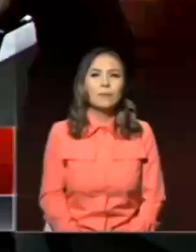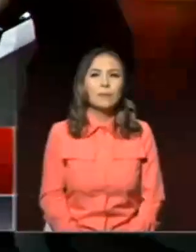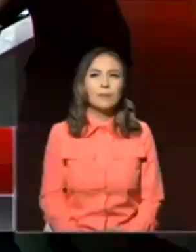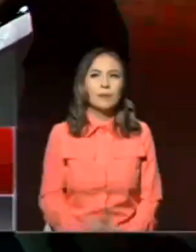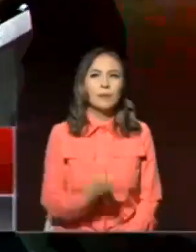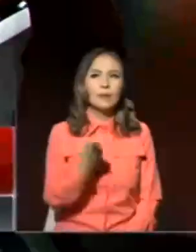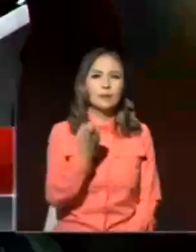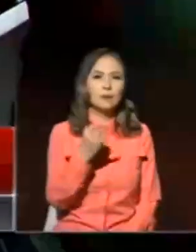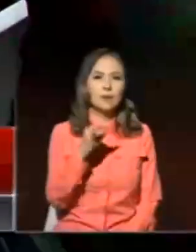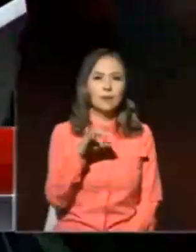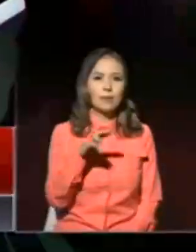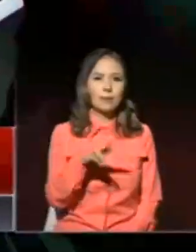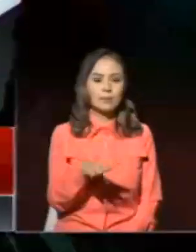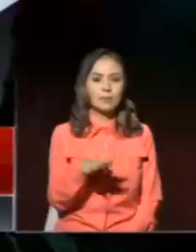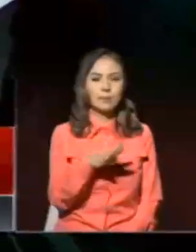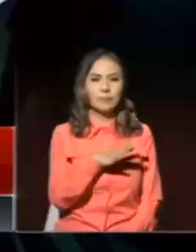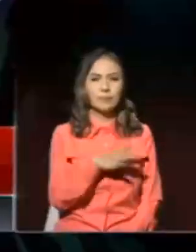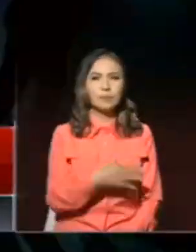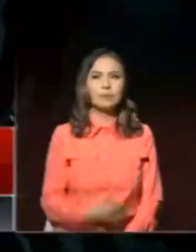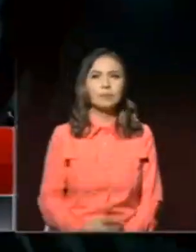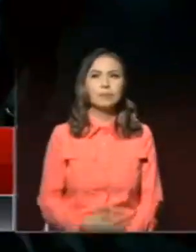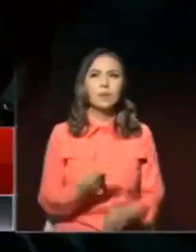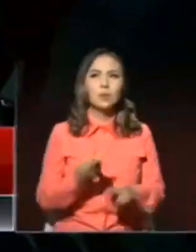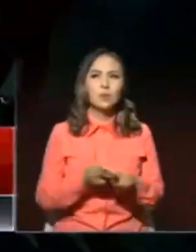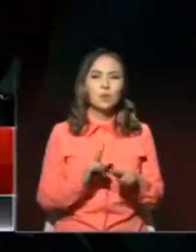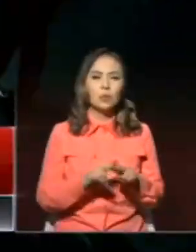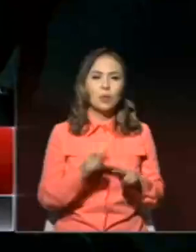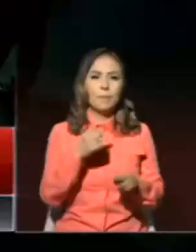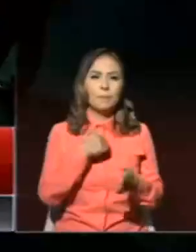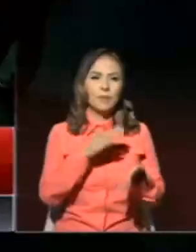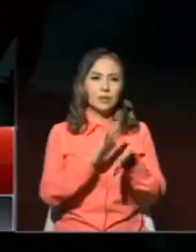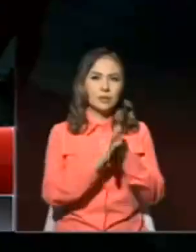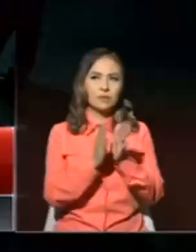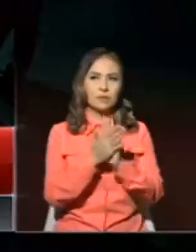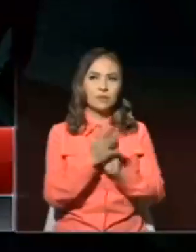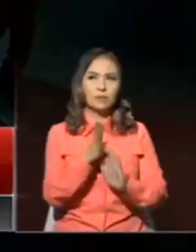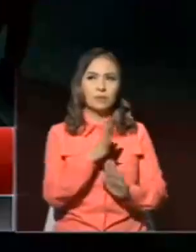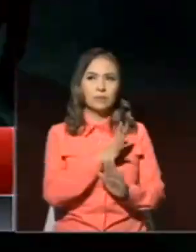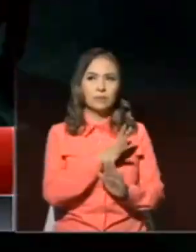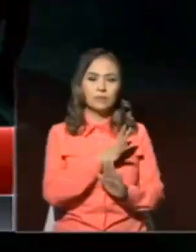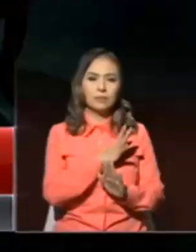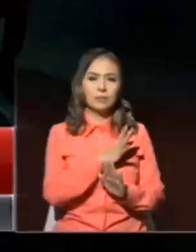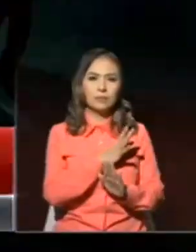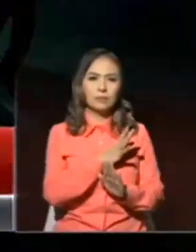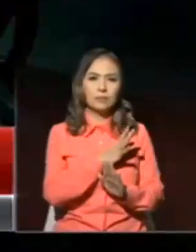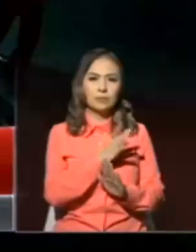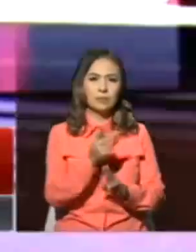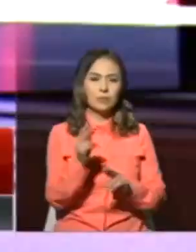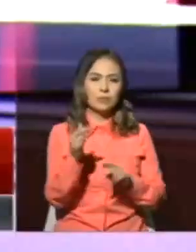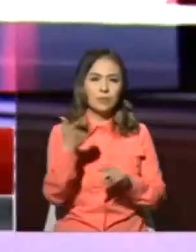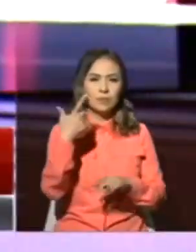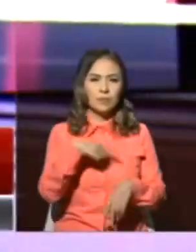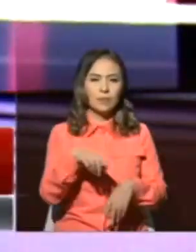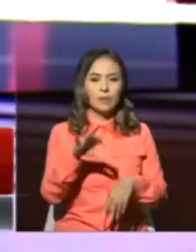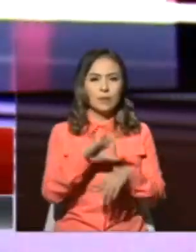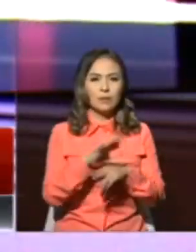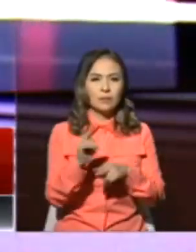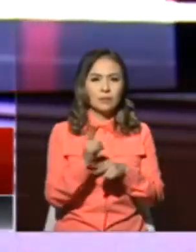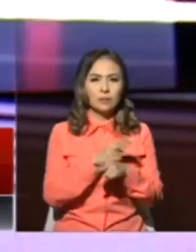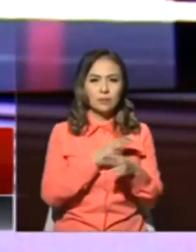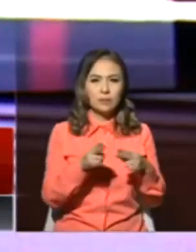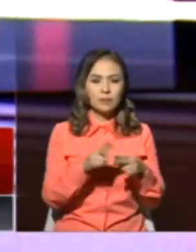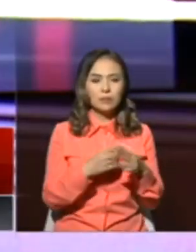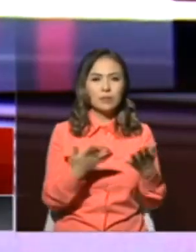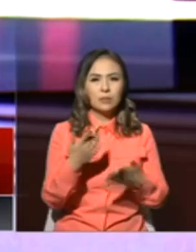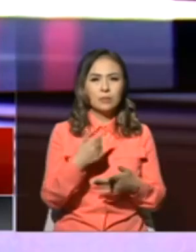деген мысалға. Сондықтан маған шарт қойды, яғни сен бұл дертпен күресесің, болмаса жаңағыдай